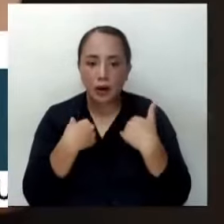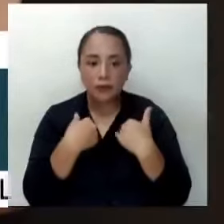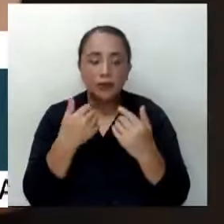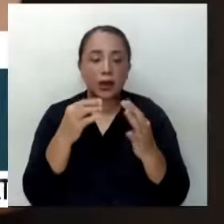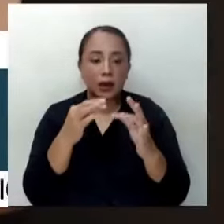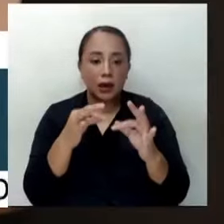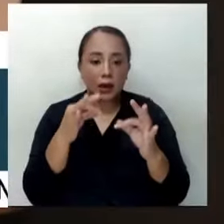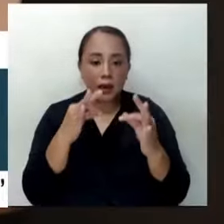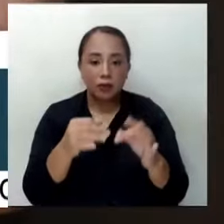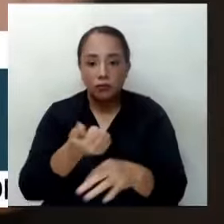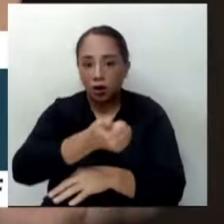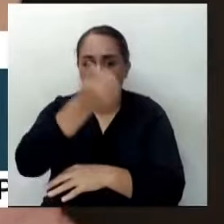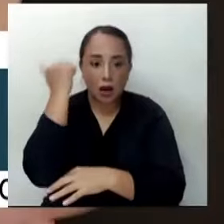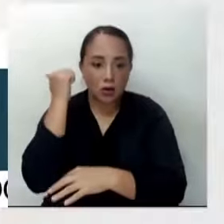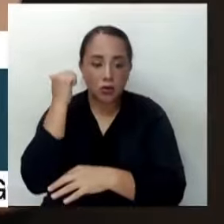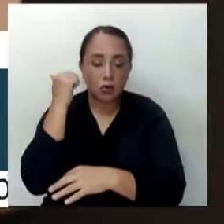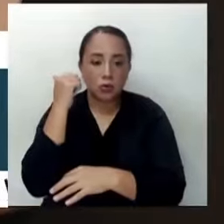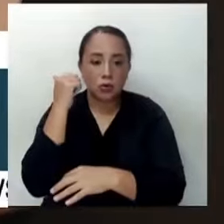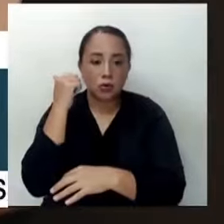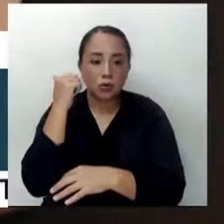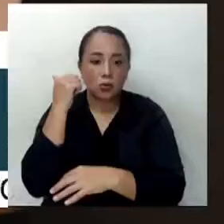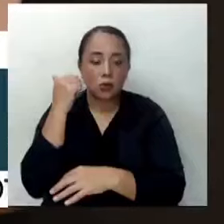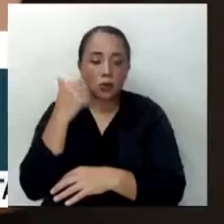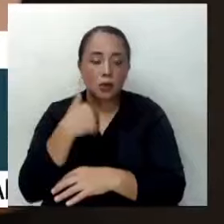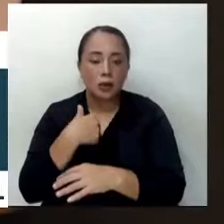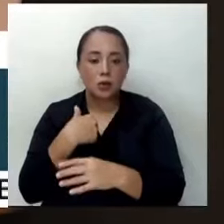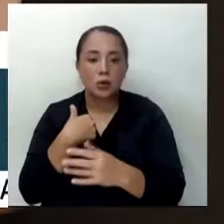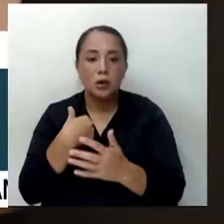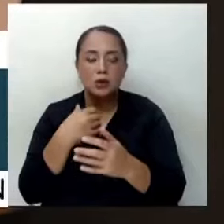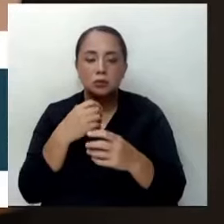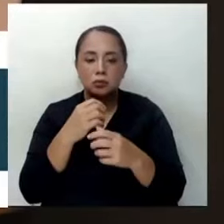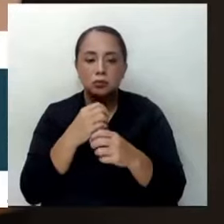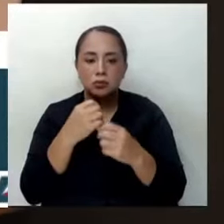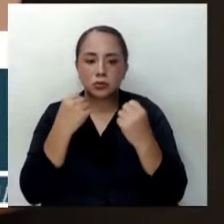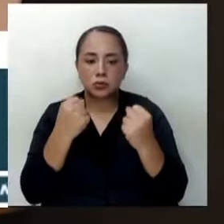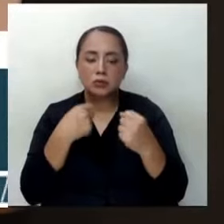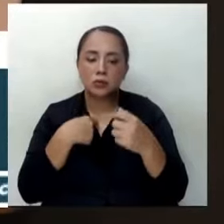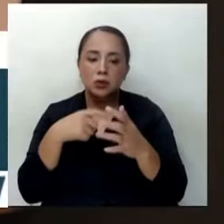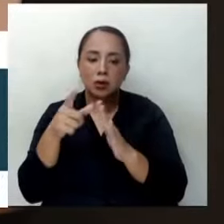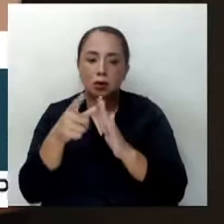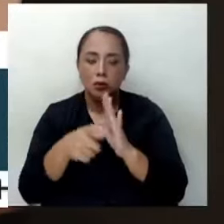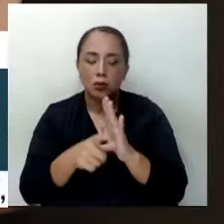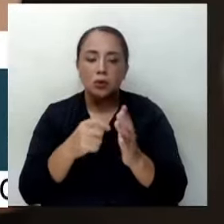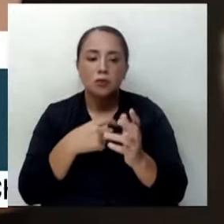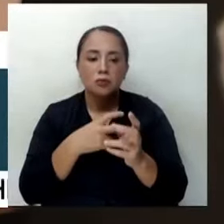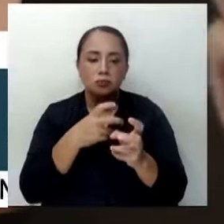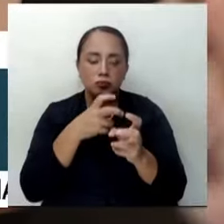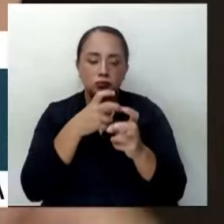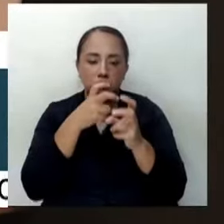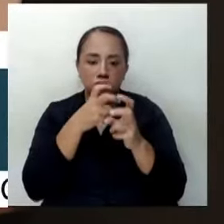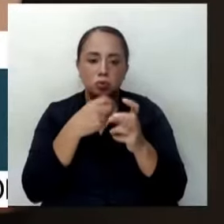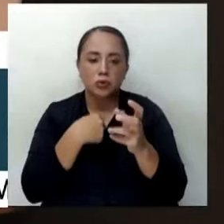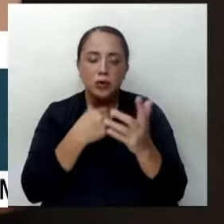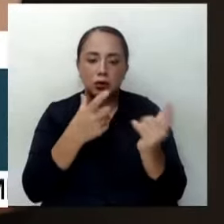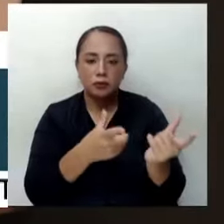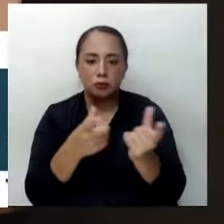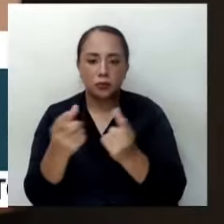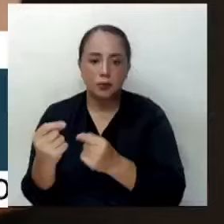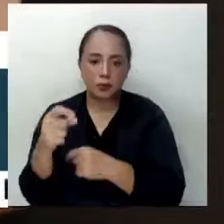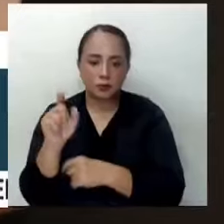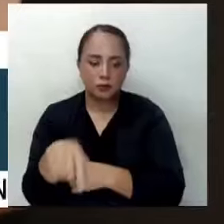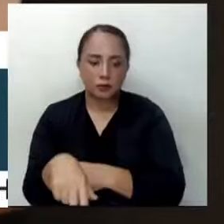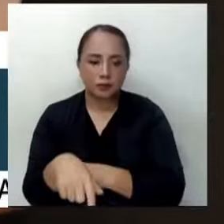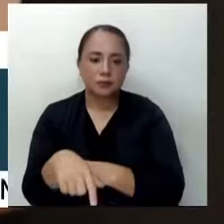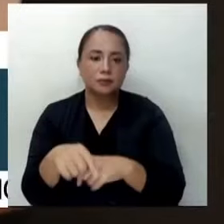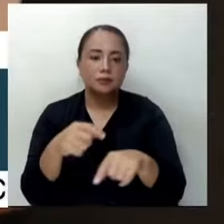edi i-repeal natin yung batas. Strict enforcement, di ba kagaya ginagawa ngayon ng mga law enforcement ng